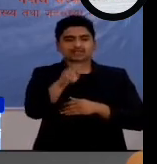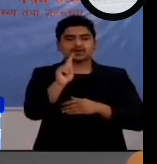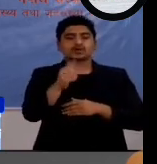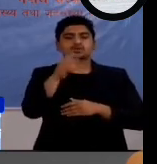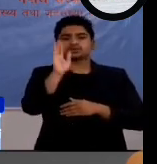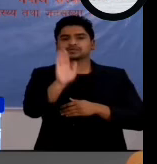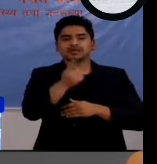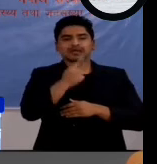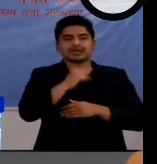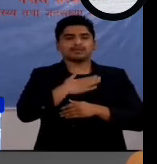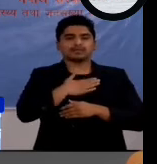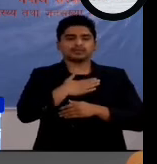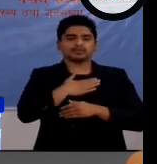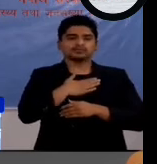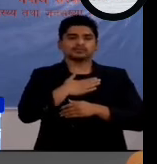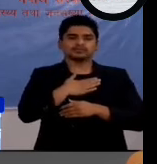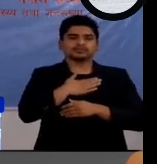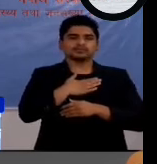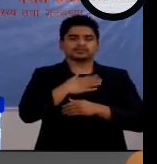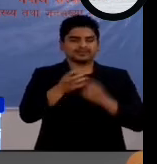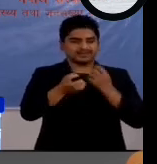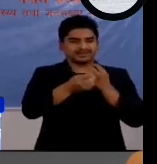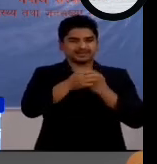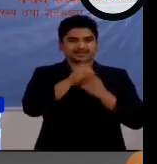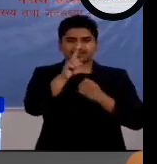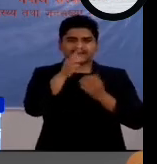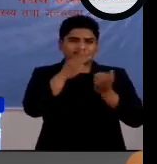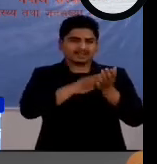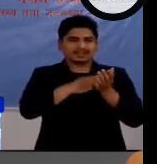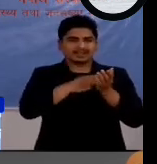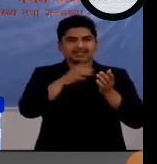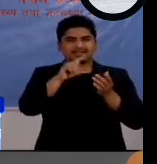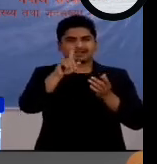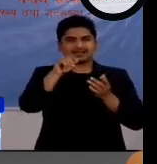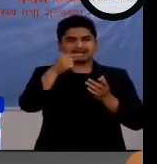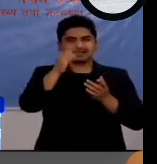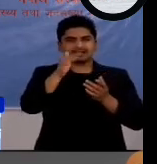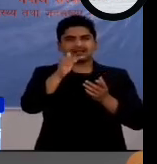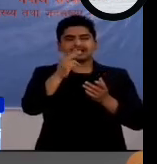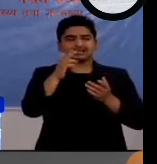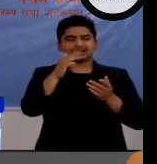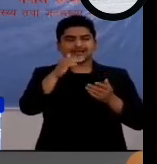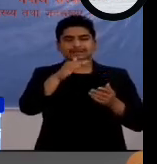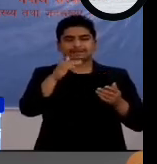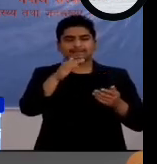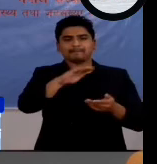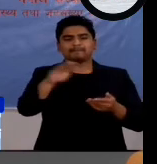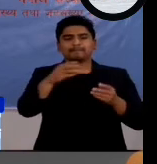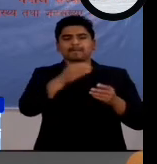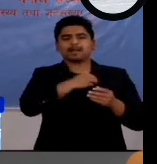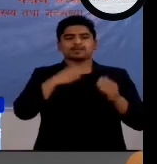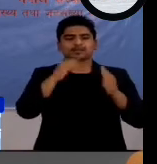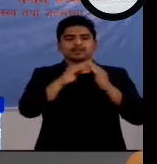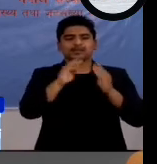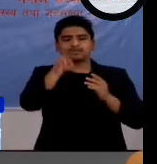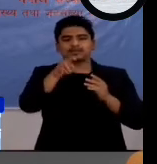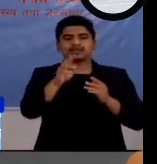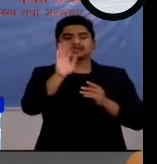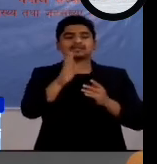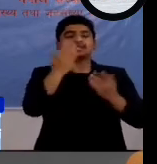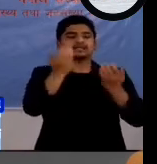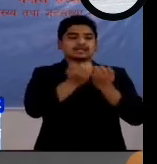स्थिति कस्तो छ, हाम्रो चाहिँ देशको एकमात्र कान्ति बाल अस्पतालको स्थिति के छ, हामीले के गरिरहेका